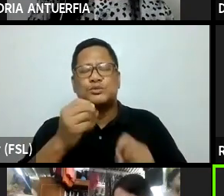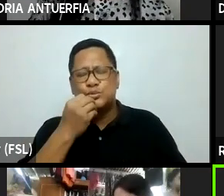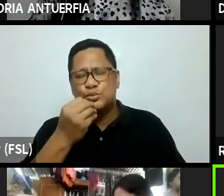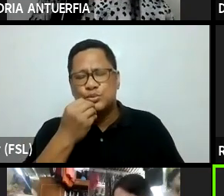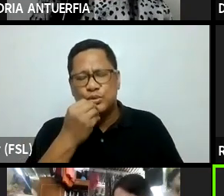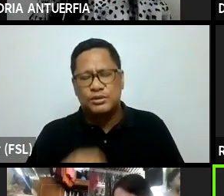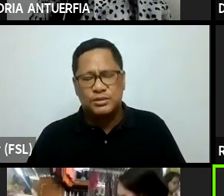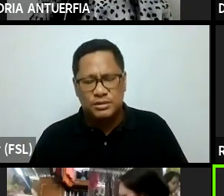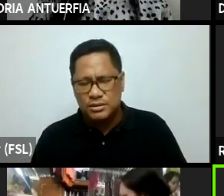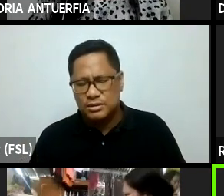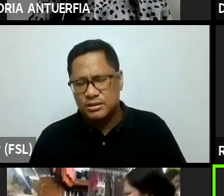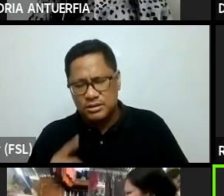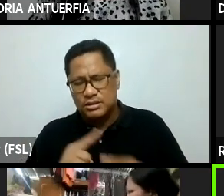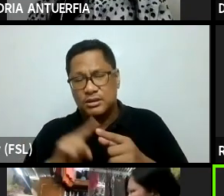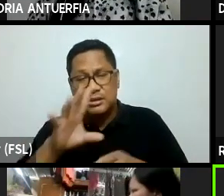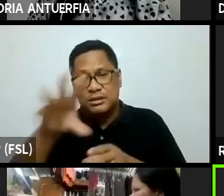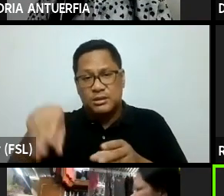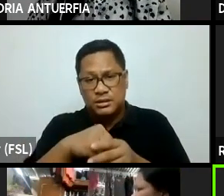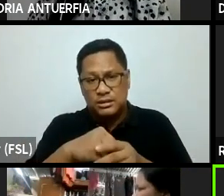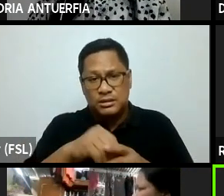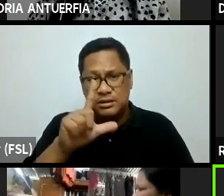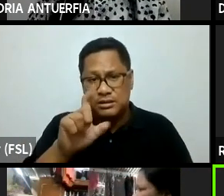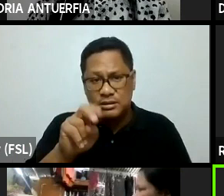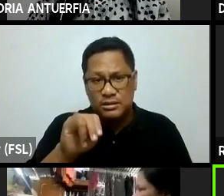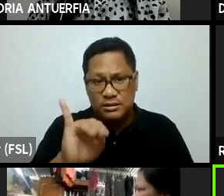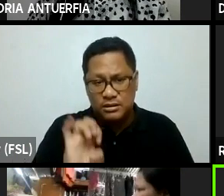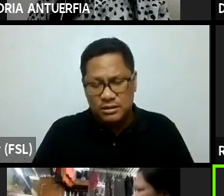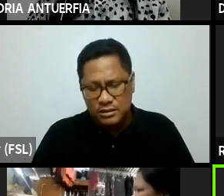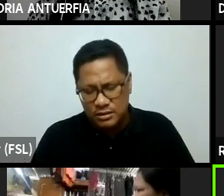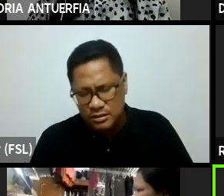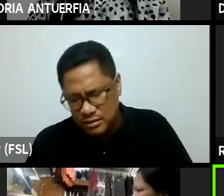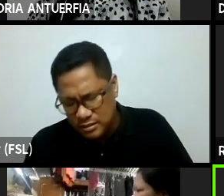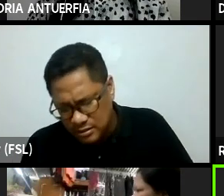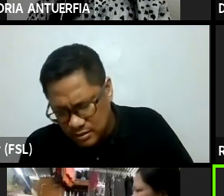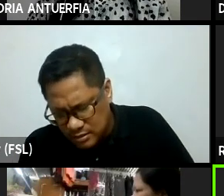Kasama ko po dun si Lenny Masanaris sa